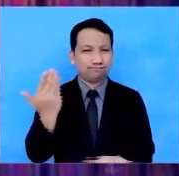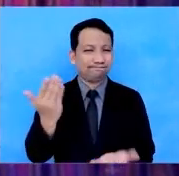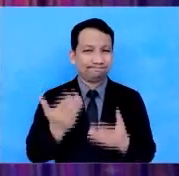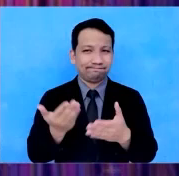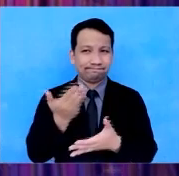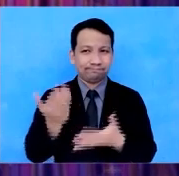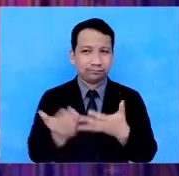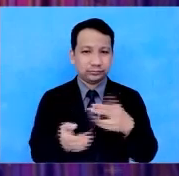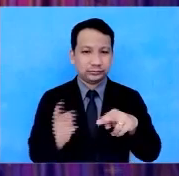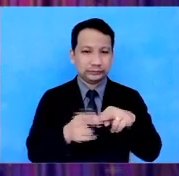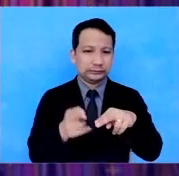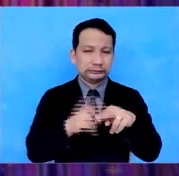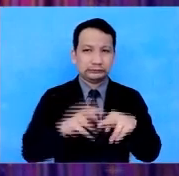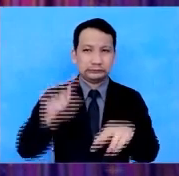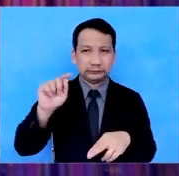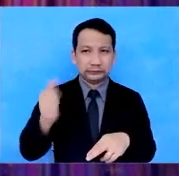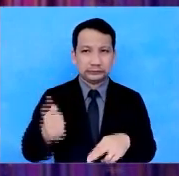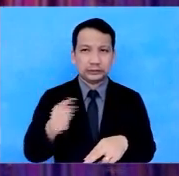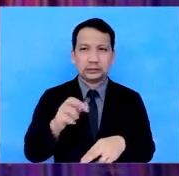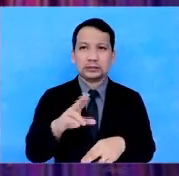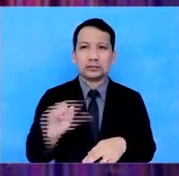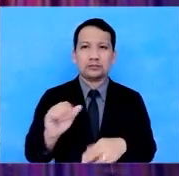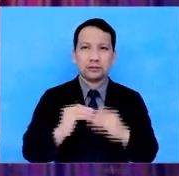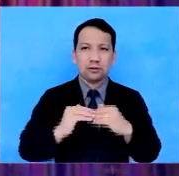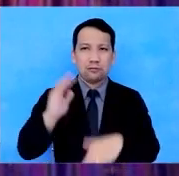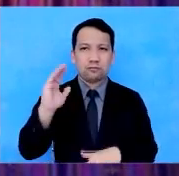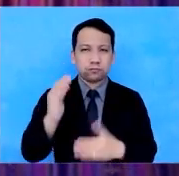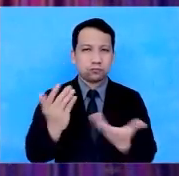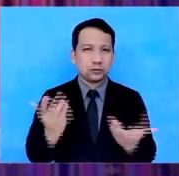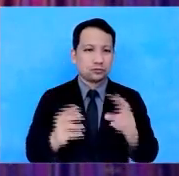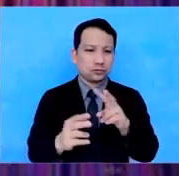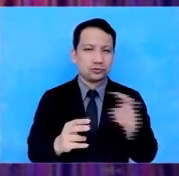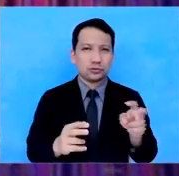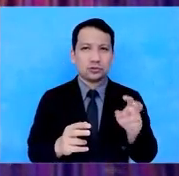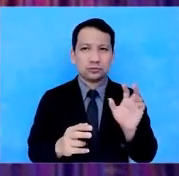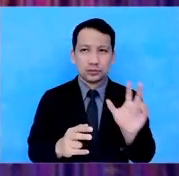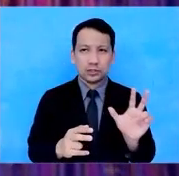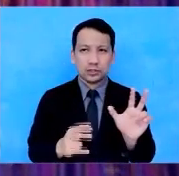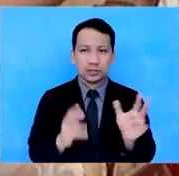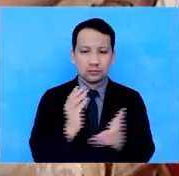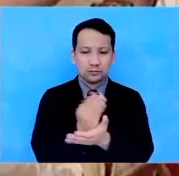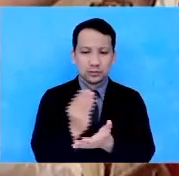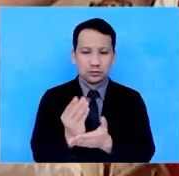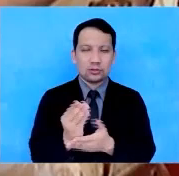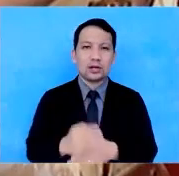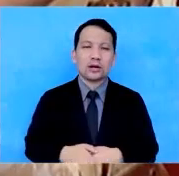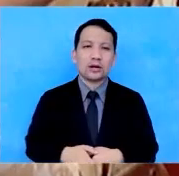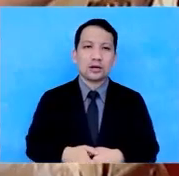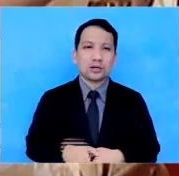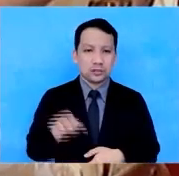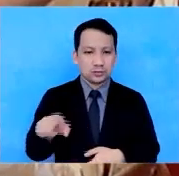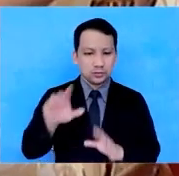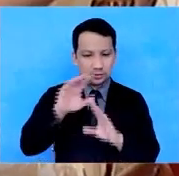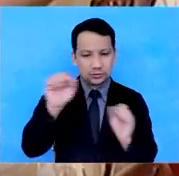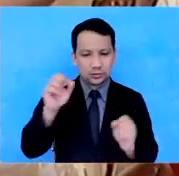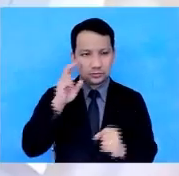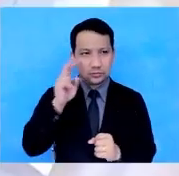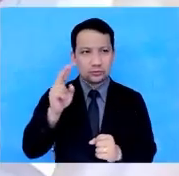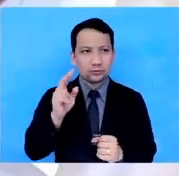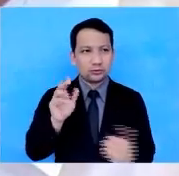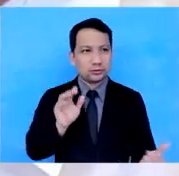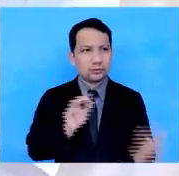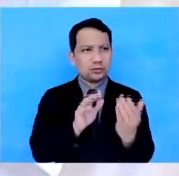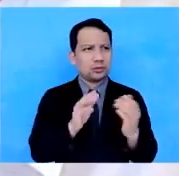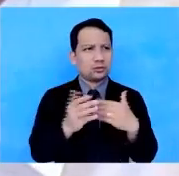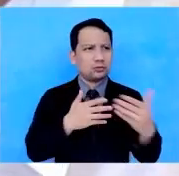ng interest at surcharges, lumobo na raw ito sa 203 billion pesos. Mismong ang Pangulo, naharap noon